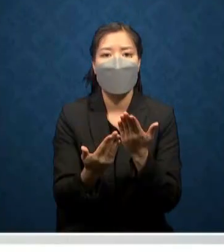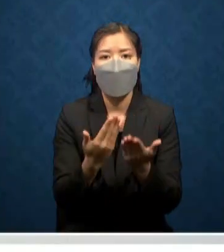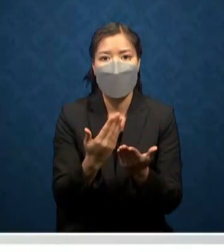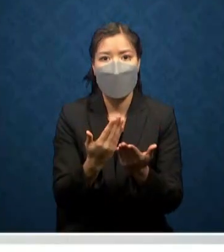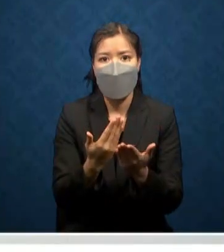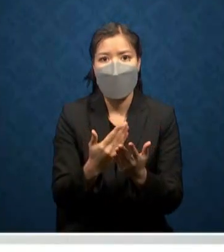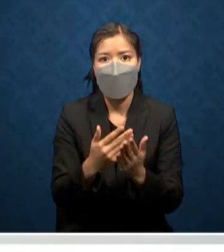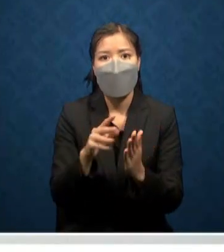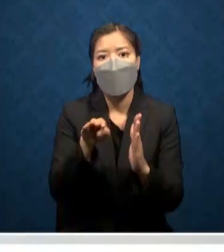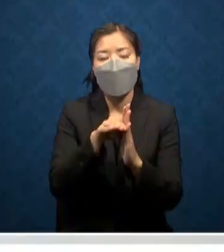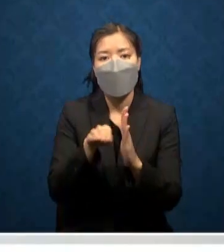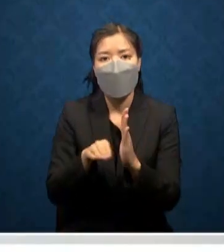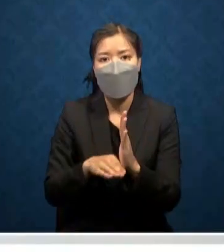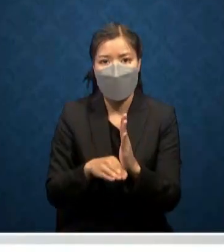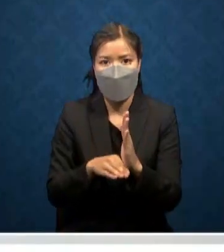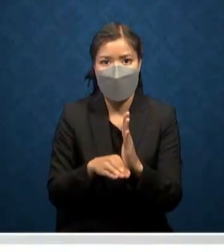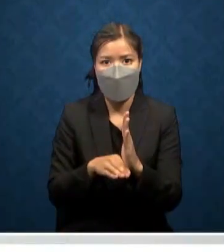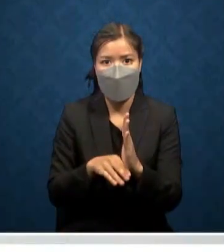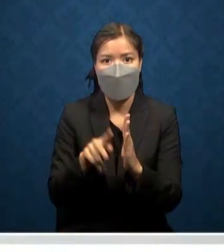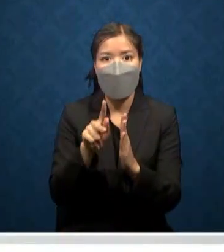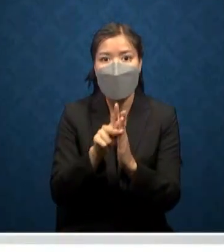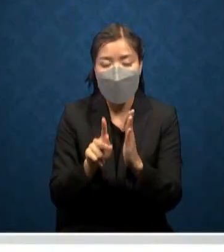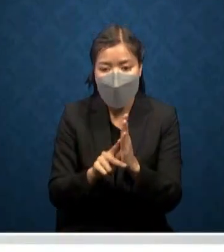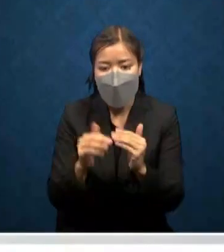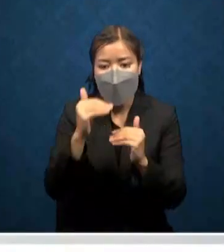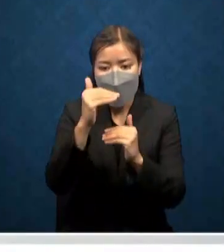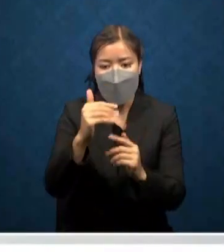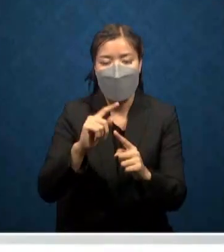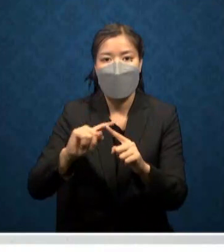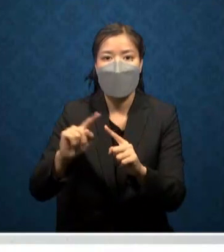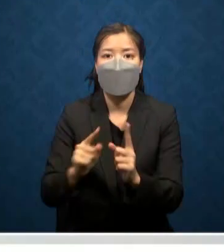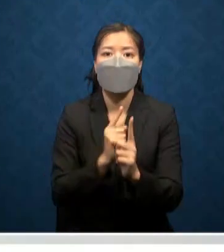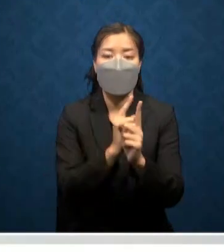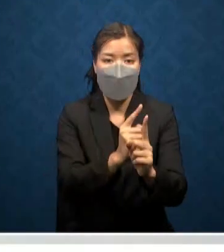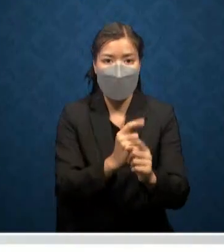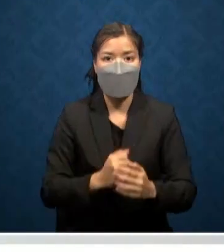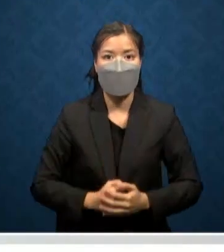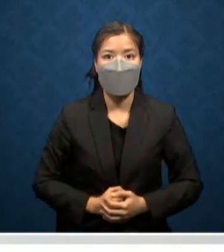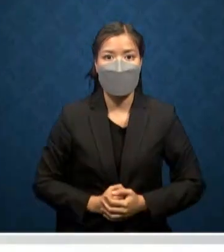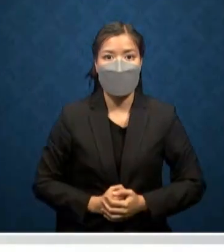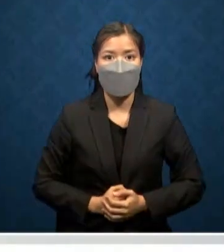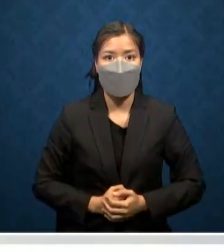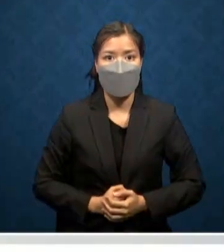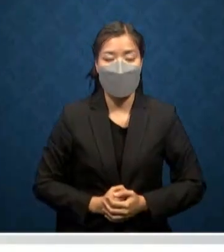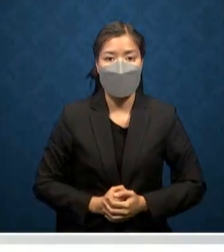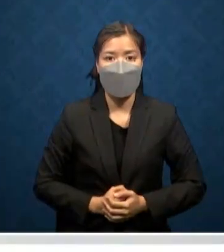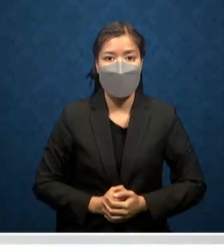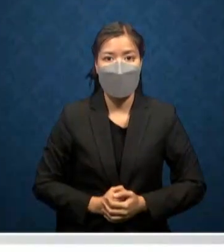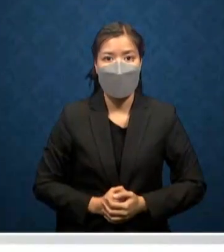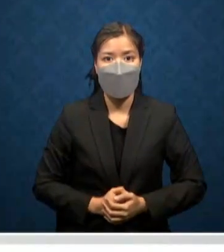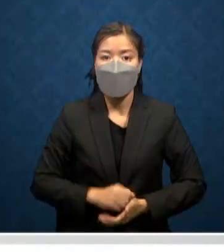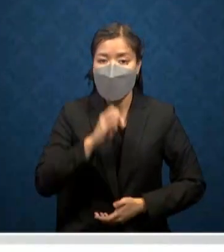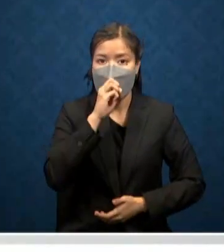ข้าต้องการข้าราชการครูและบุคลากรทางการศึกษากำหนดกับอย่างไรก็ดีนะครับผมขออนุญาตกราบเรียนท่านประธาน